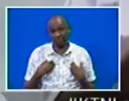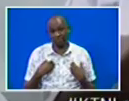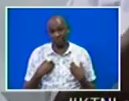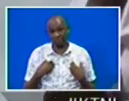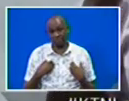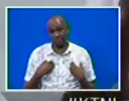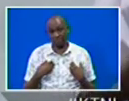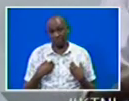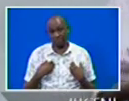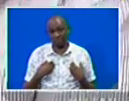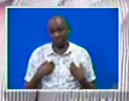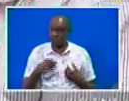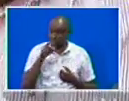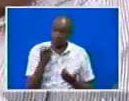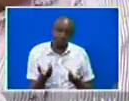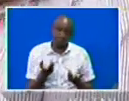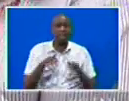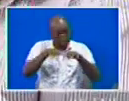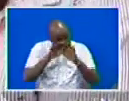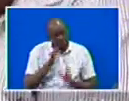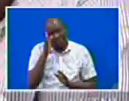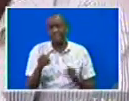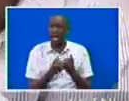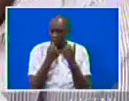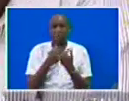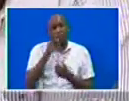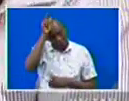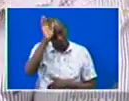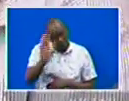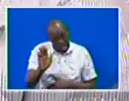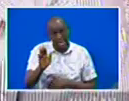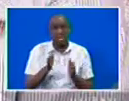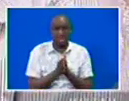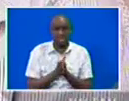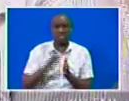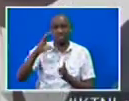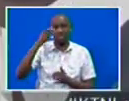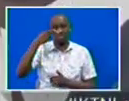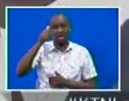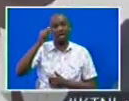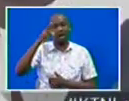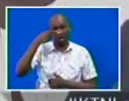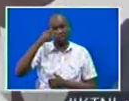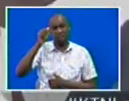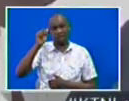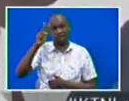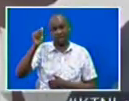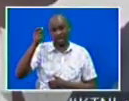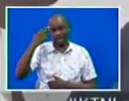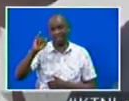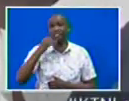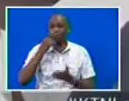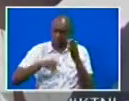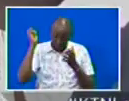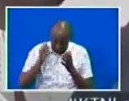Hapana, hapana watu wachache. Mazishi yaliyofanywa nyumbani kwao marehemu katika sehemu ya Chavakali, kaunti ya Vihiga, wanenaji wakitaka uchunguzi